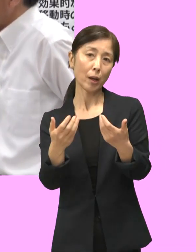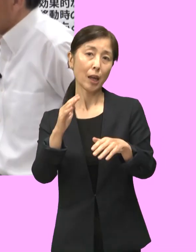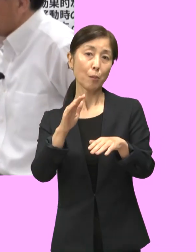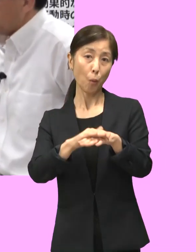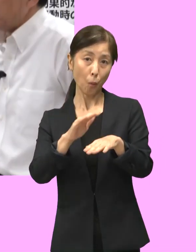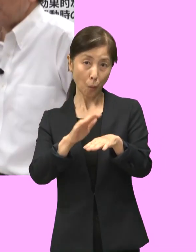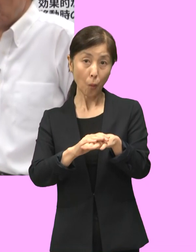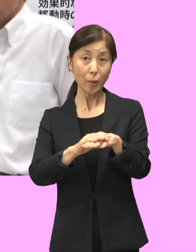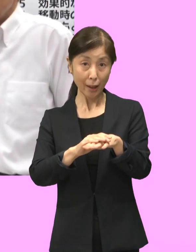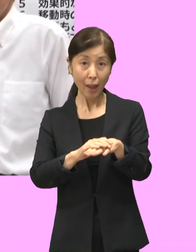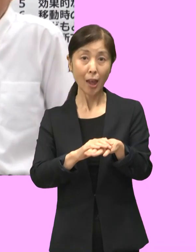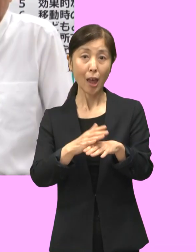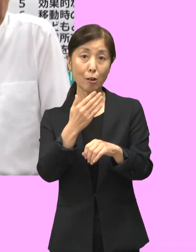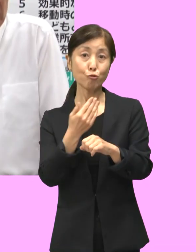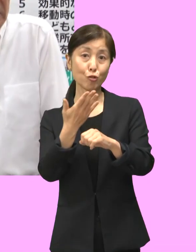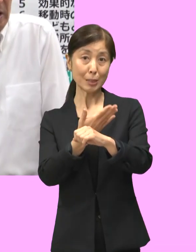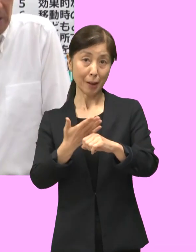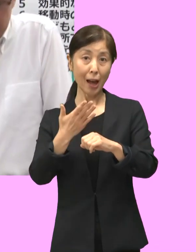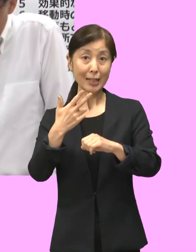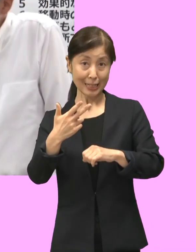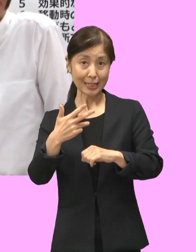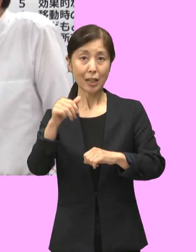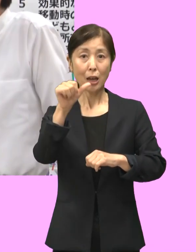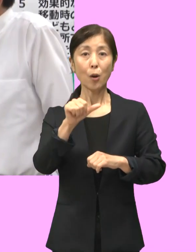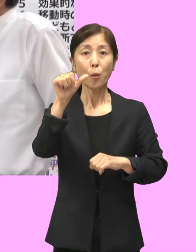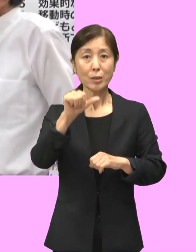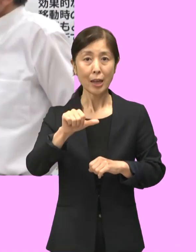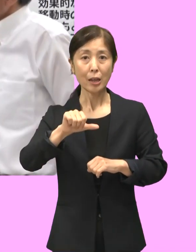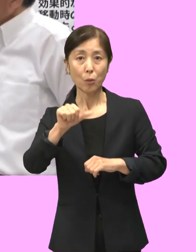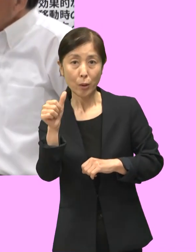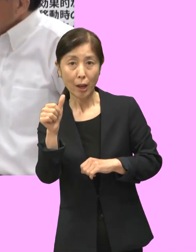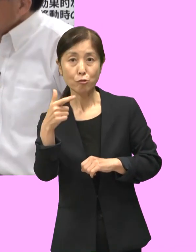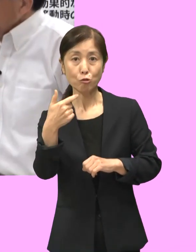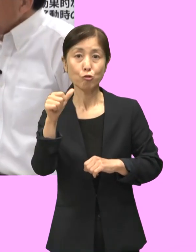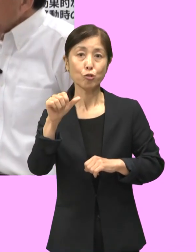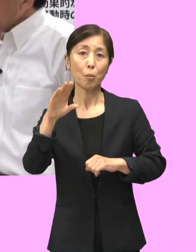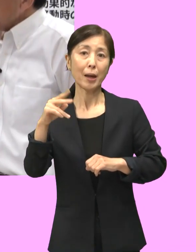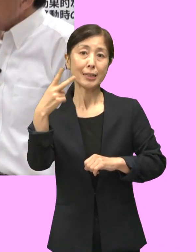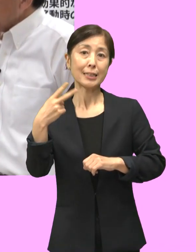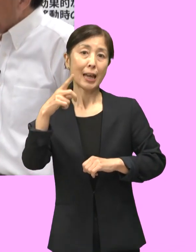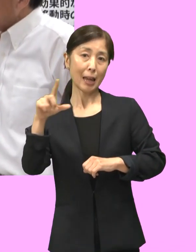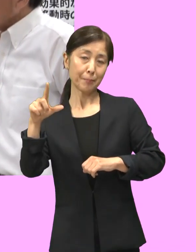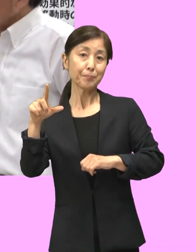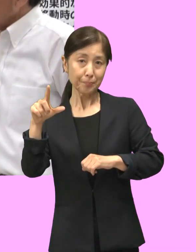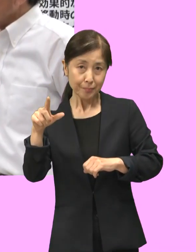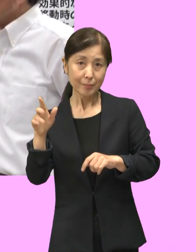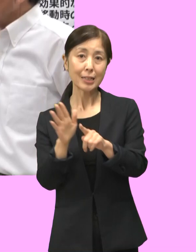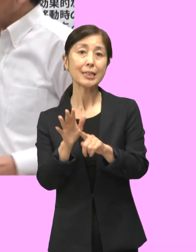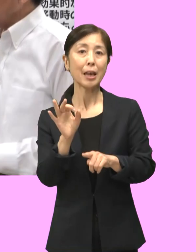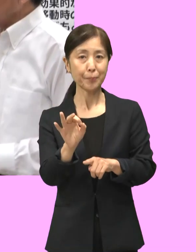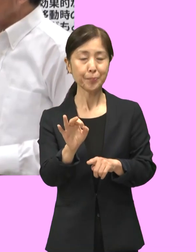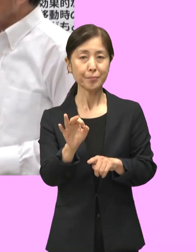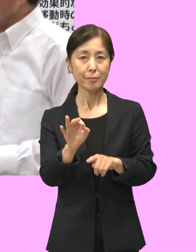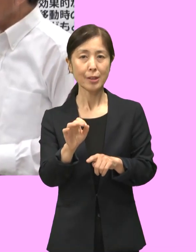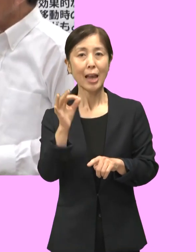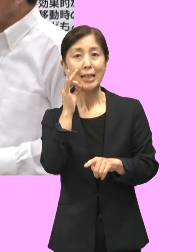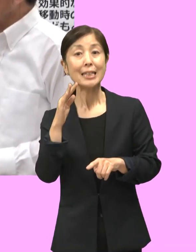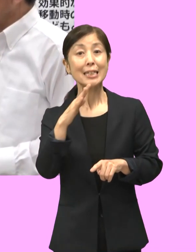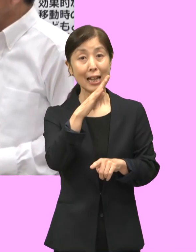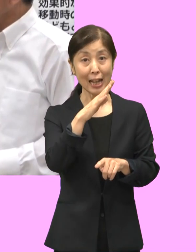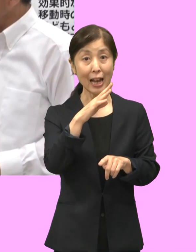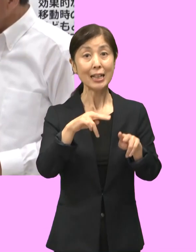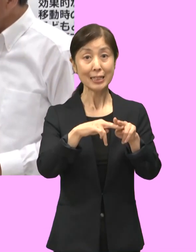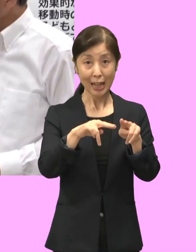万2000円を支援いたします。それから飯坂線については、福島県と協